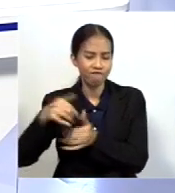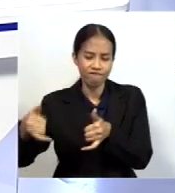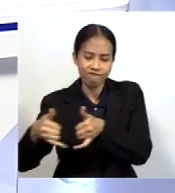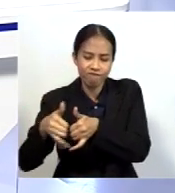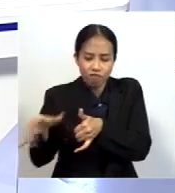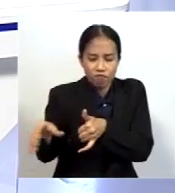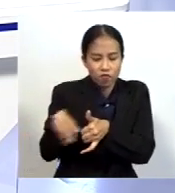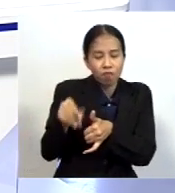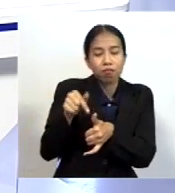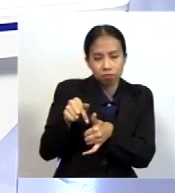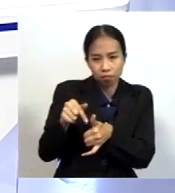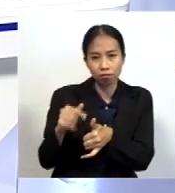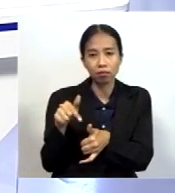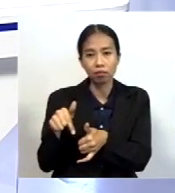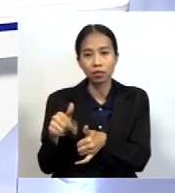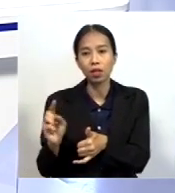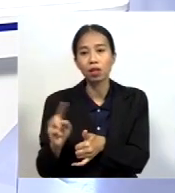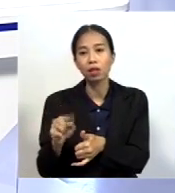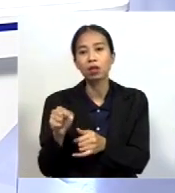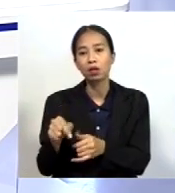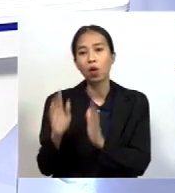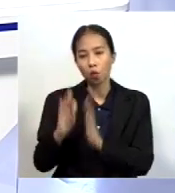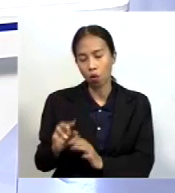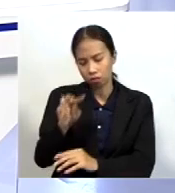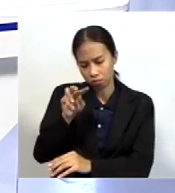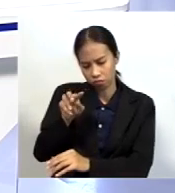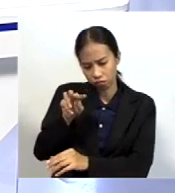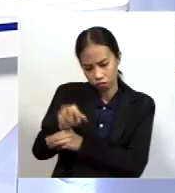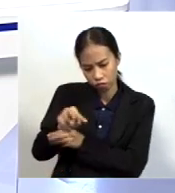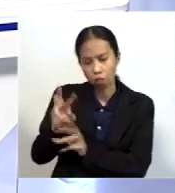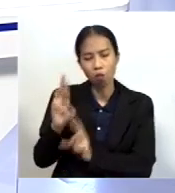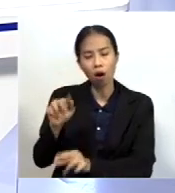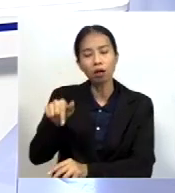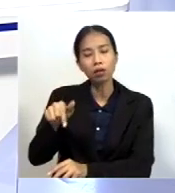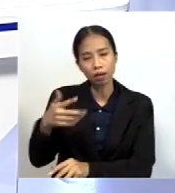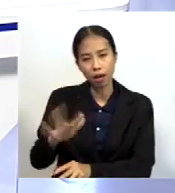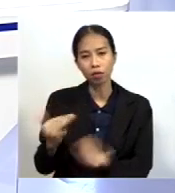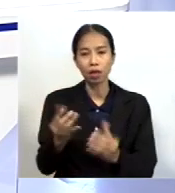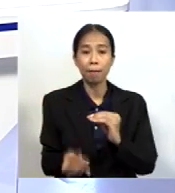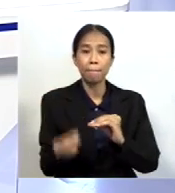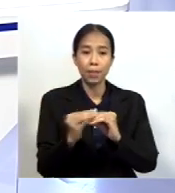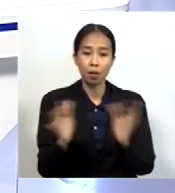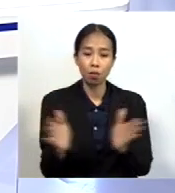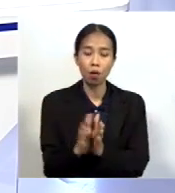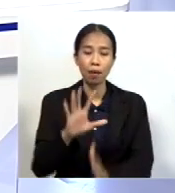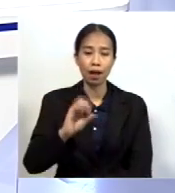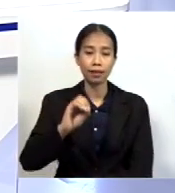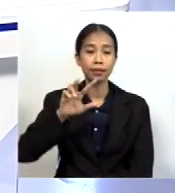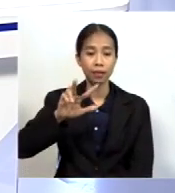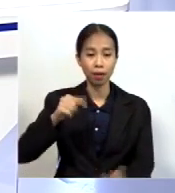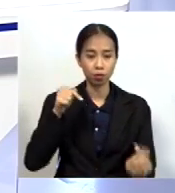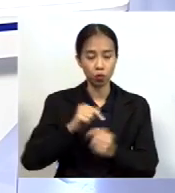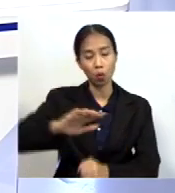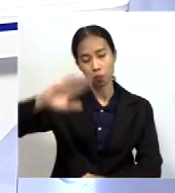คนเนี้ยสามีภรรยาคู่นี้อยู่ในข่ายที่เจ้าหน้าที่เฝ้าระวังอยู่แล้วเพราะฉะนั้นตอนนี้ก็มี53คนสำหรับผู้ป่ว